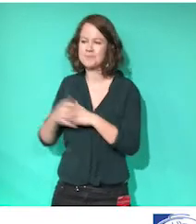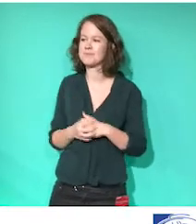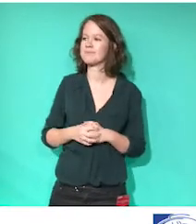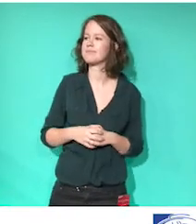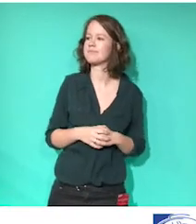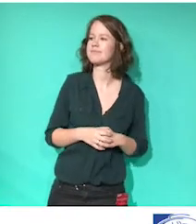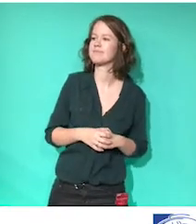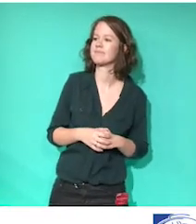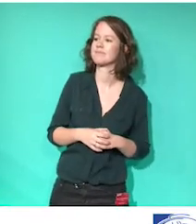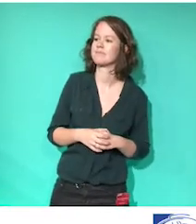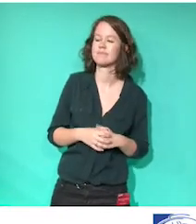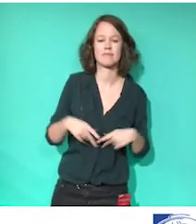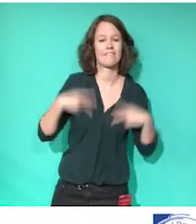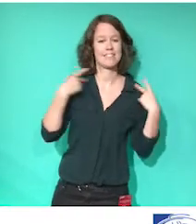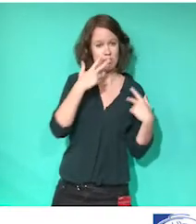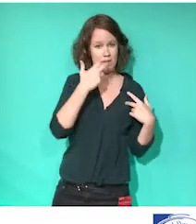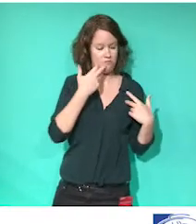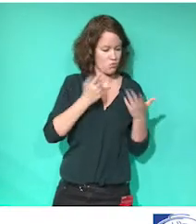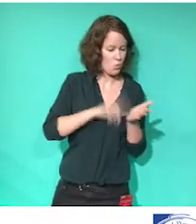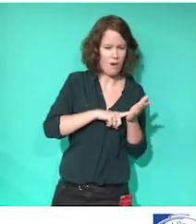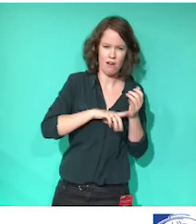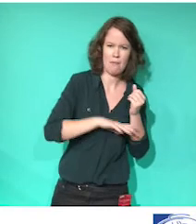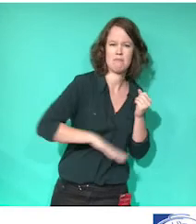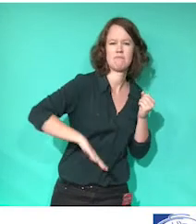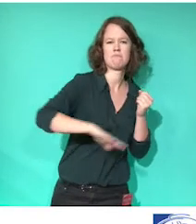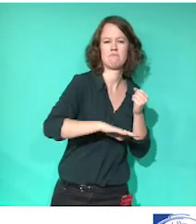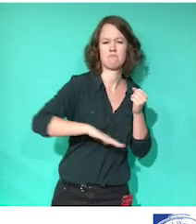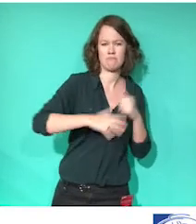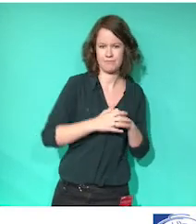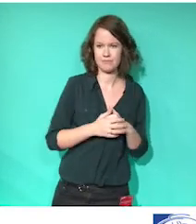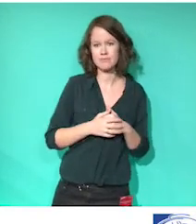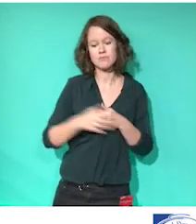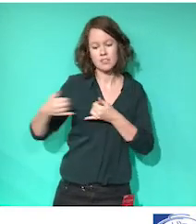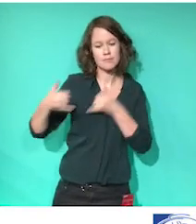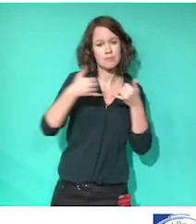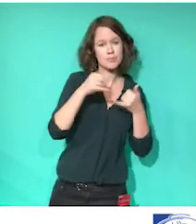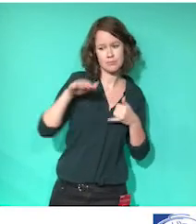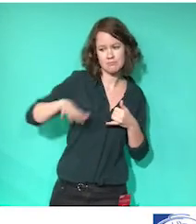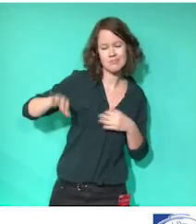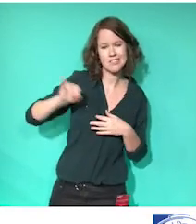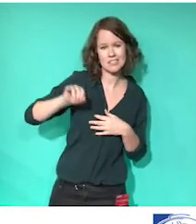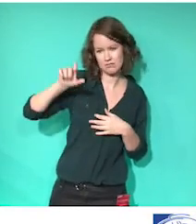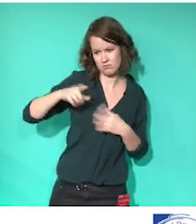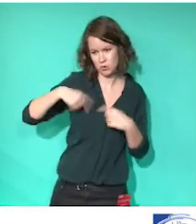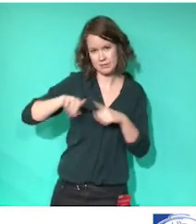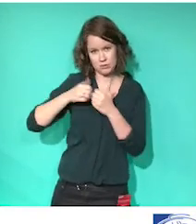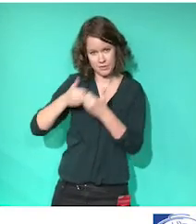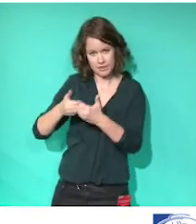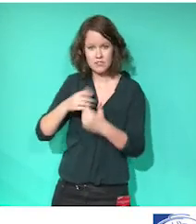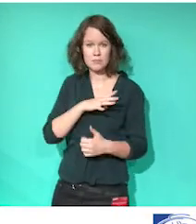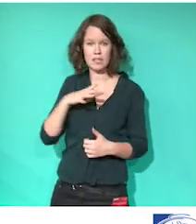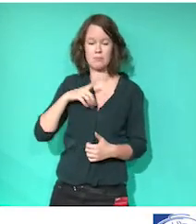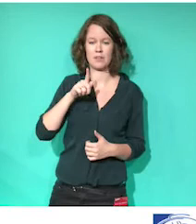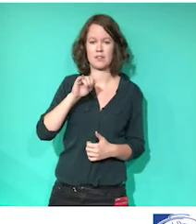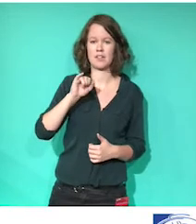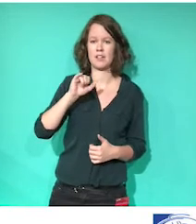dans la catégorie vie citoyenne et droits fondamentaux, qui va être remis par deux membres du comité de suivi. J'appelle donc Annie Gilberto